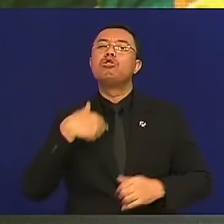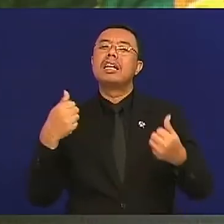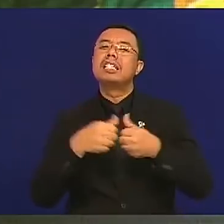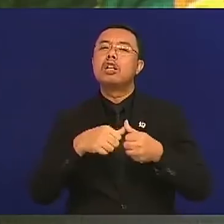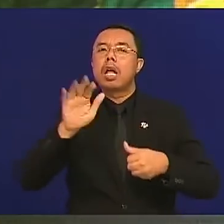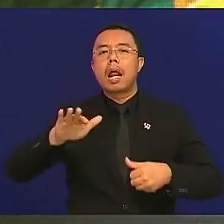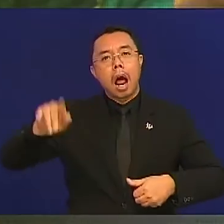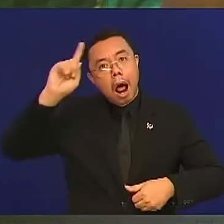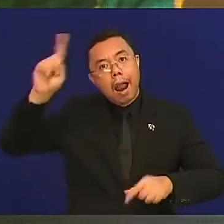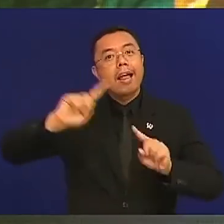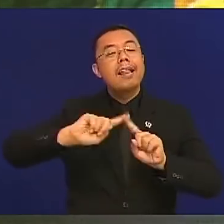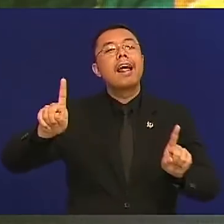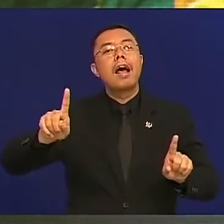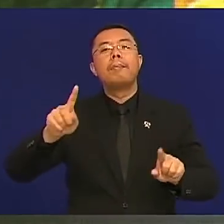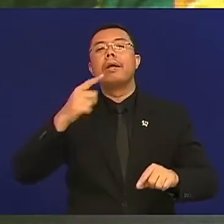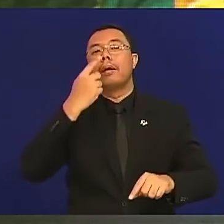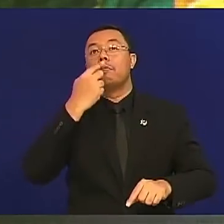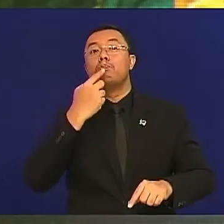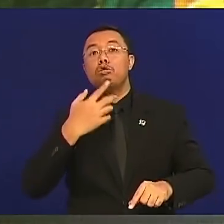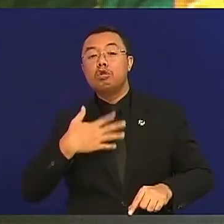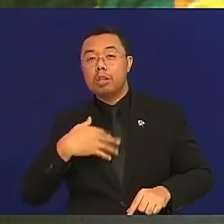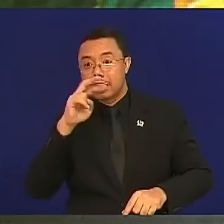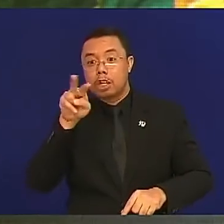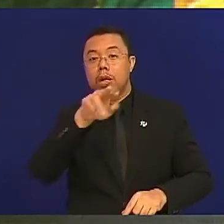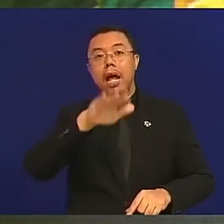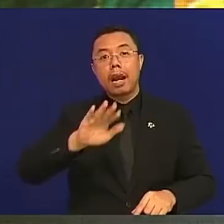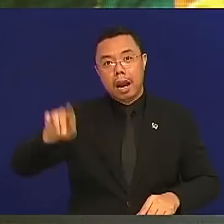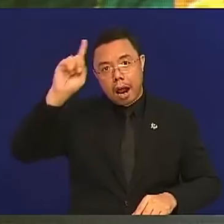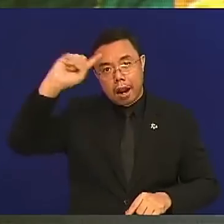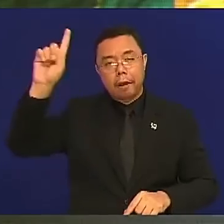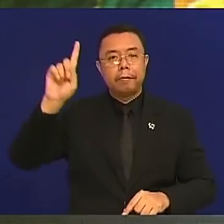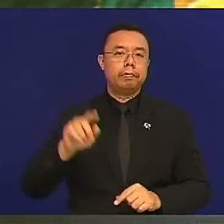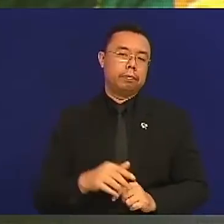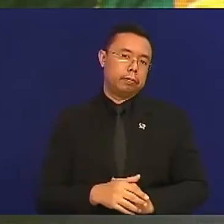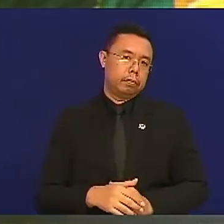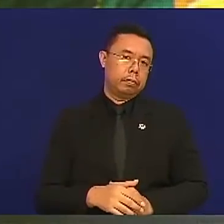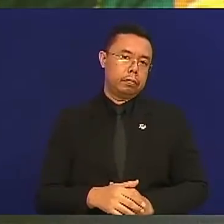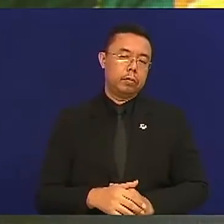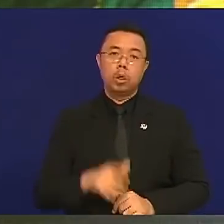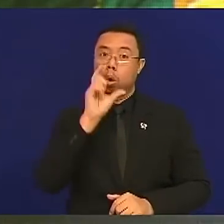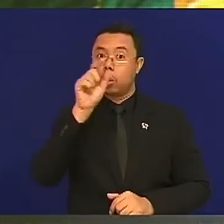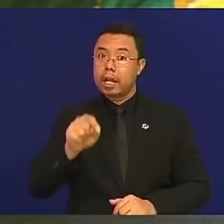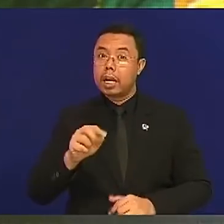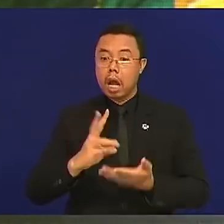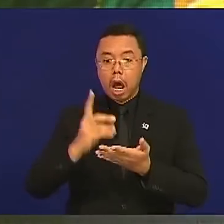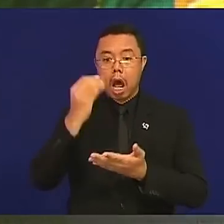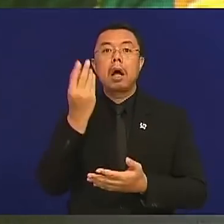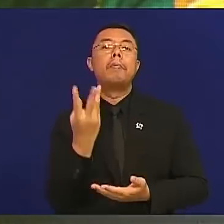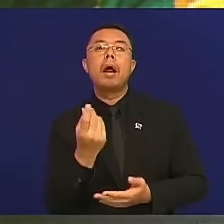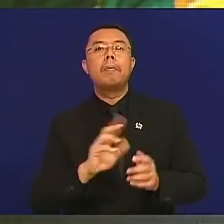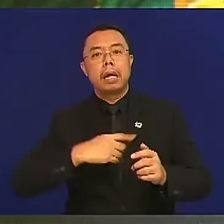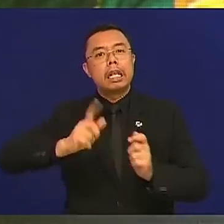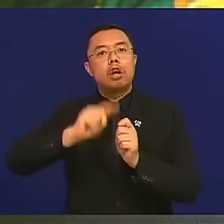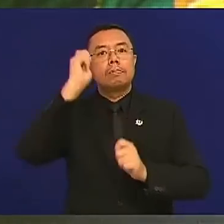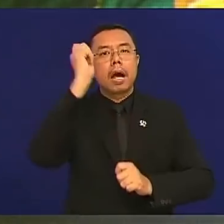berstatus anak Allah, tapi berkeberadaan. Anak-anak Allah. Dan untuk itu harganya berapapun